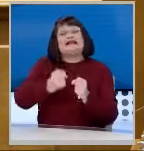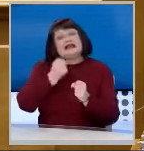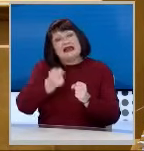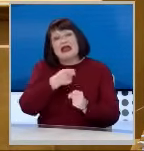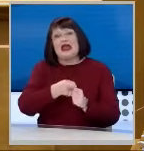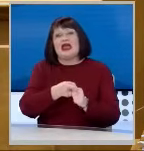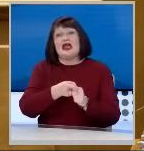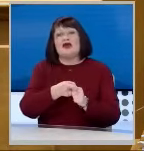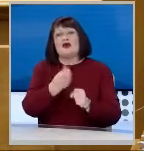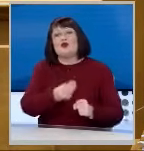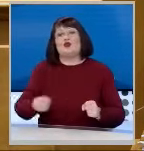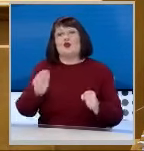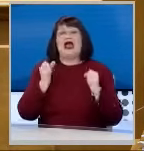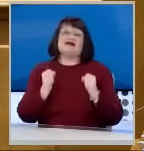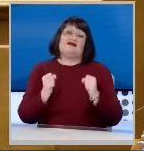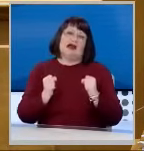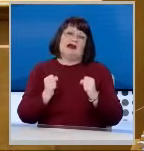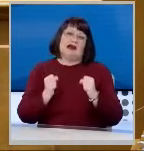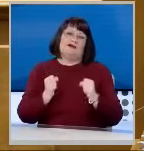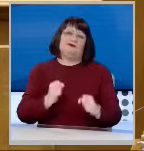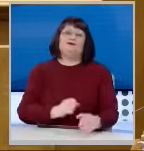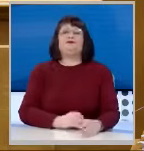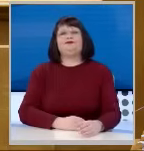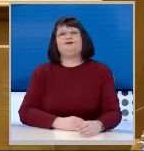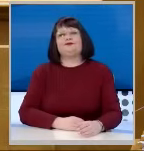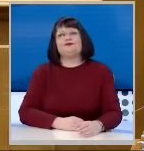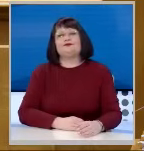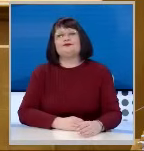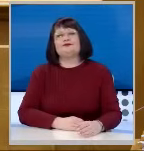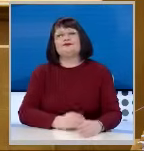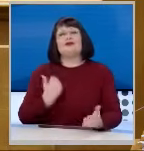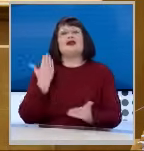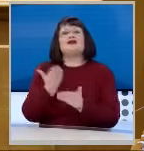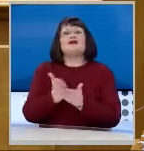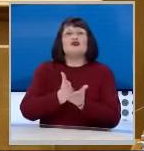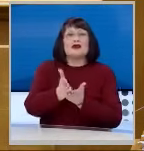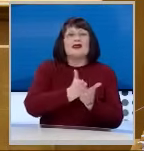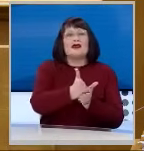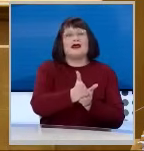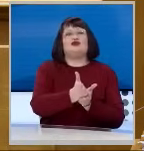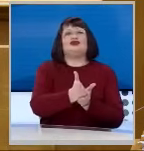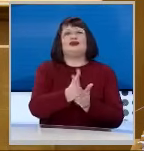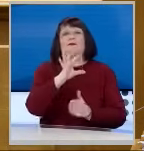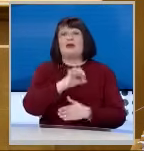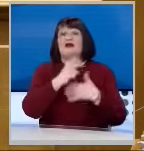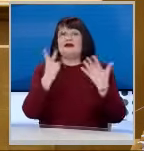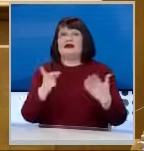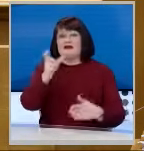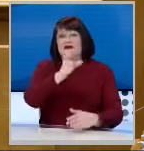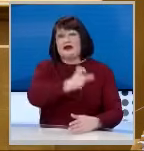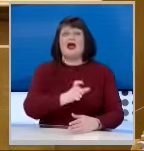για μεγαλύτερη ασφάλεια ζητούν δικαίωση 57